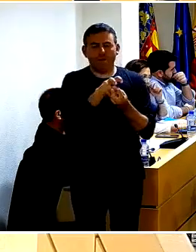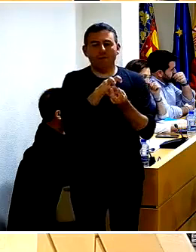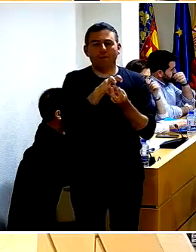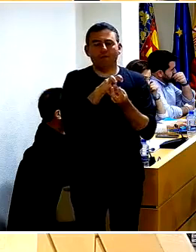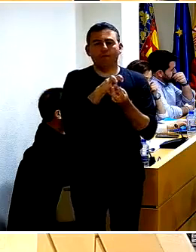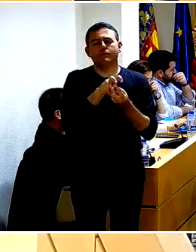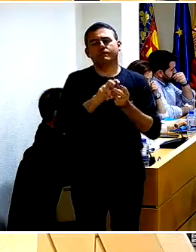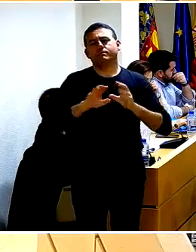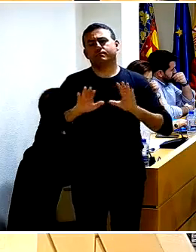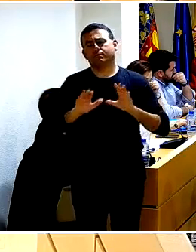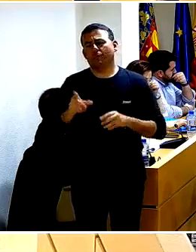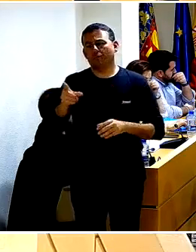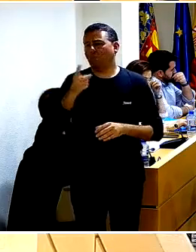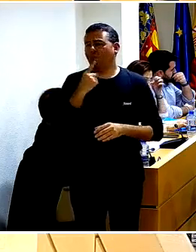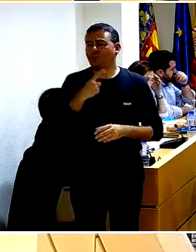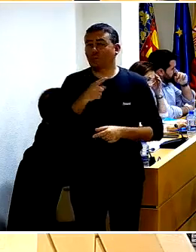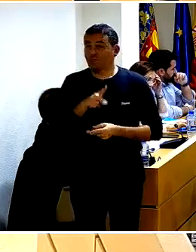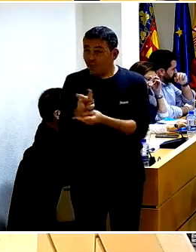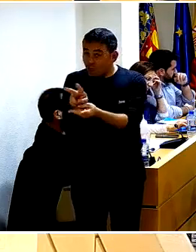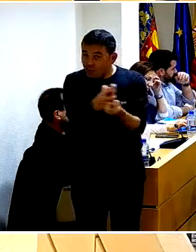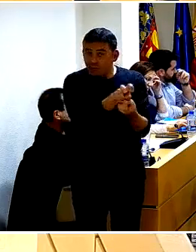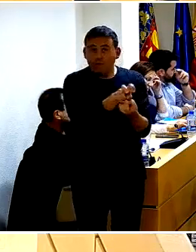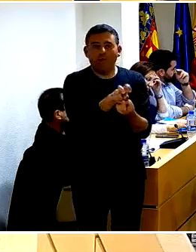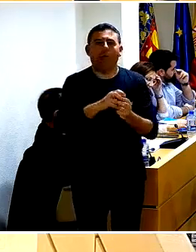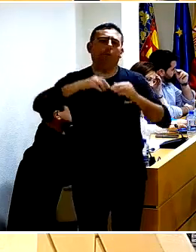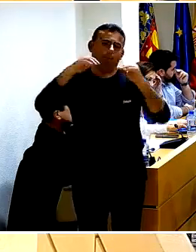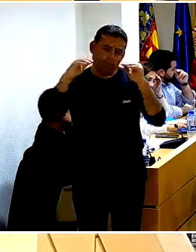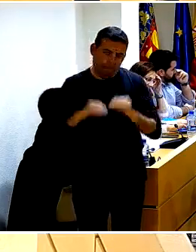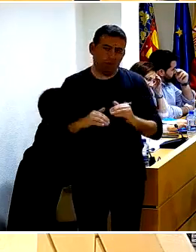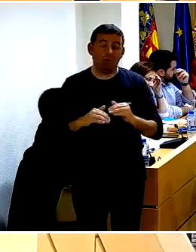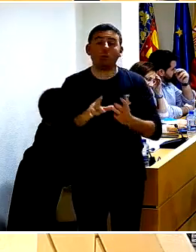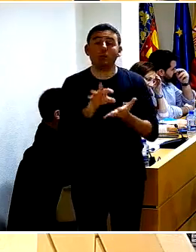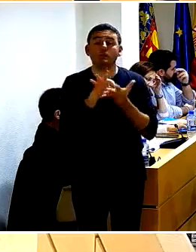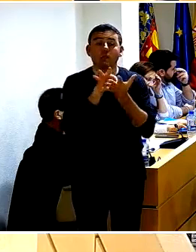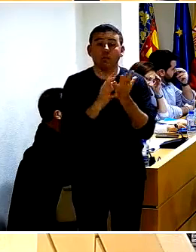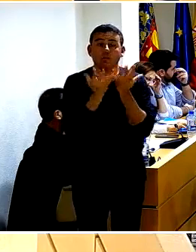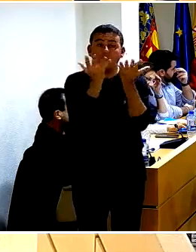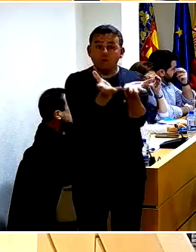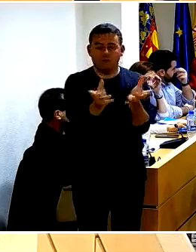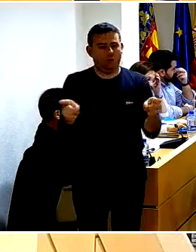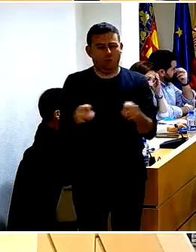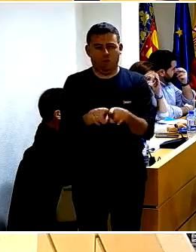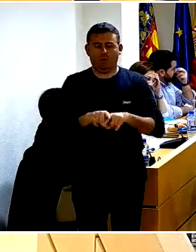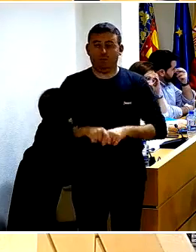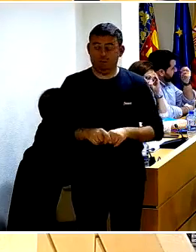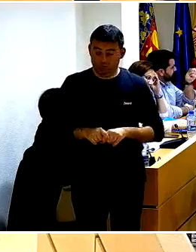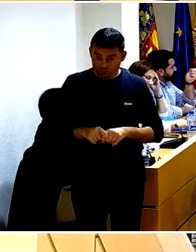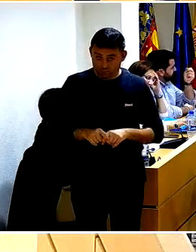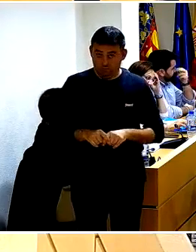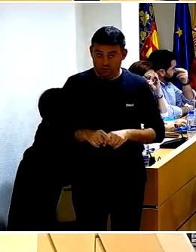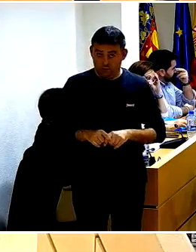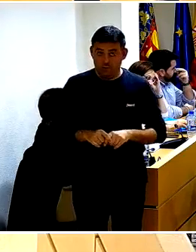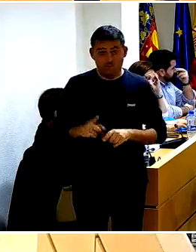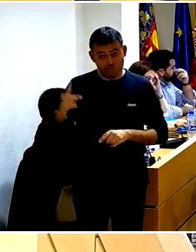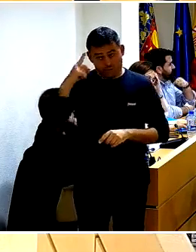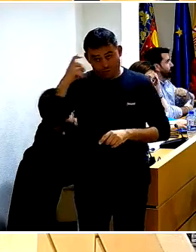i diu que se podrien baixar els impostos i donar els mateixos serveis. Li recorde que tenim un pressupost